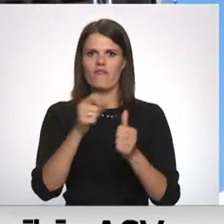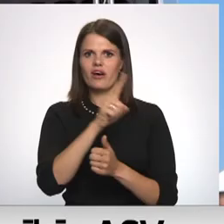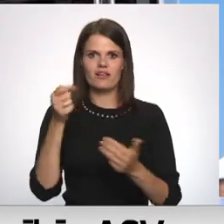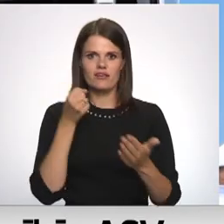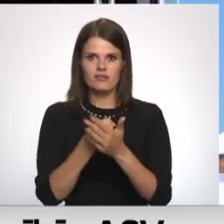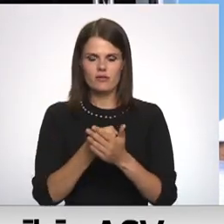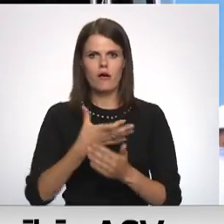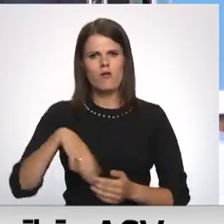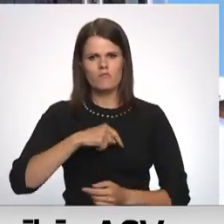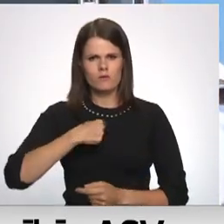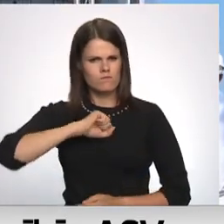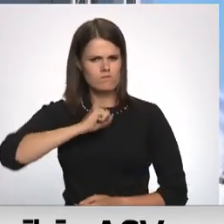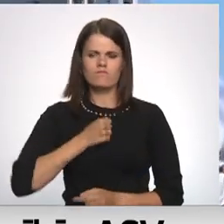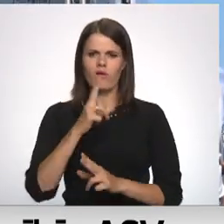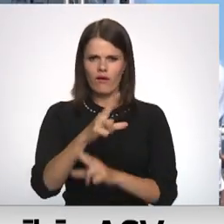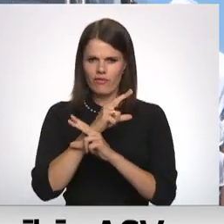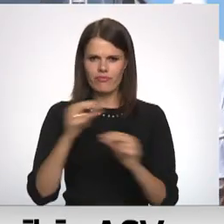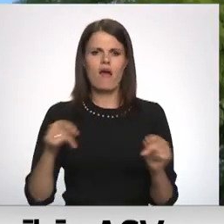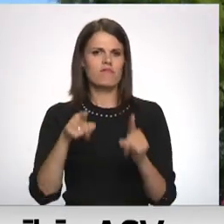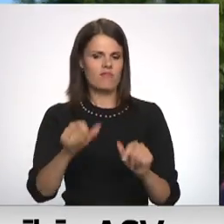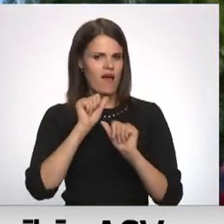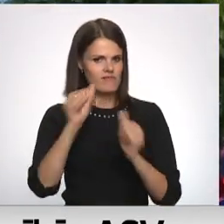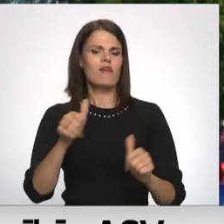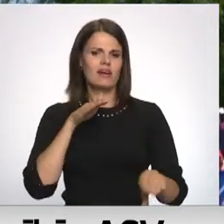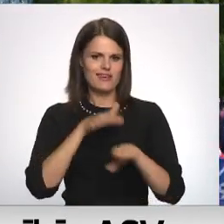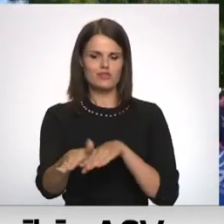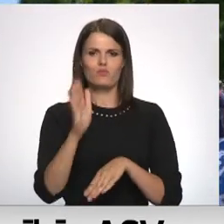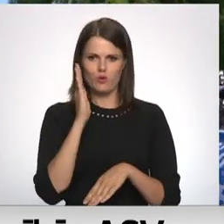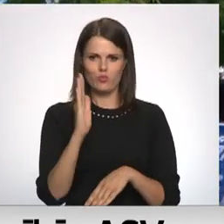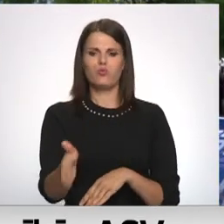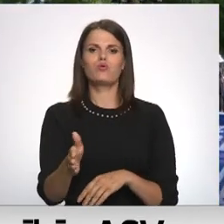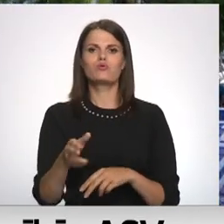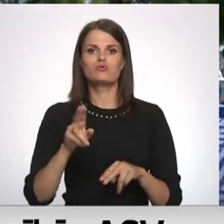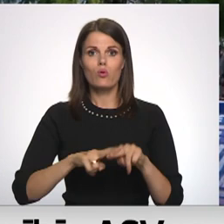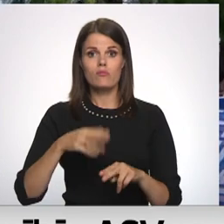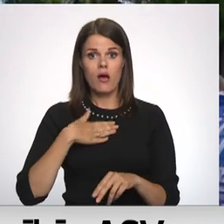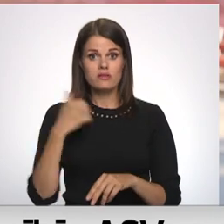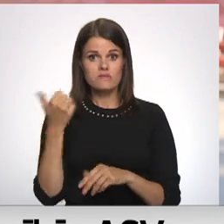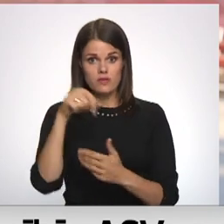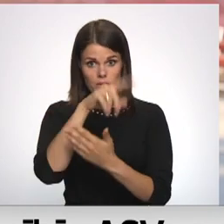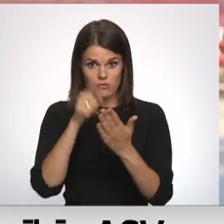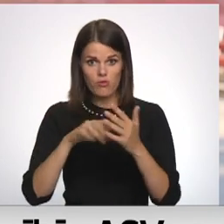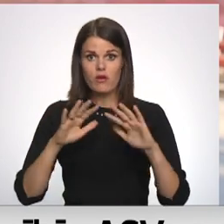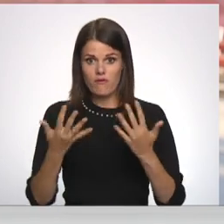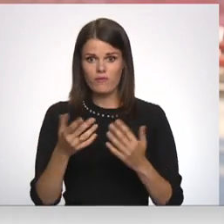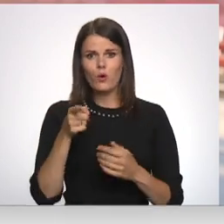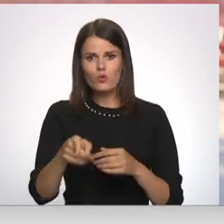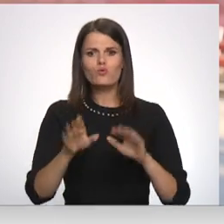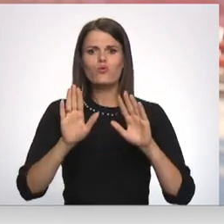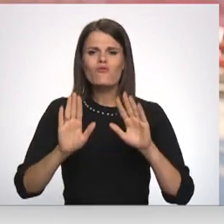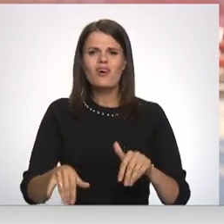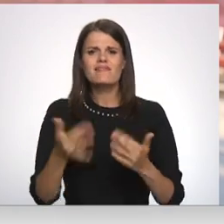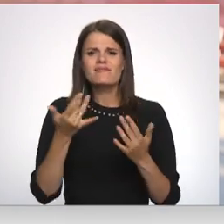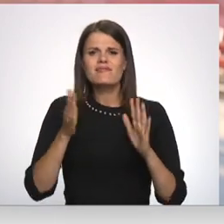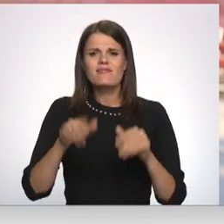ieslēdzās kaut kāds latviešu spīts, ka tā nevar būt. Es vienkārši viņam prasīju, vai viņš var vēl kaut kur savās